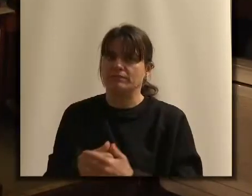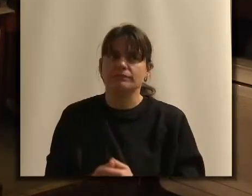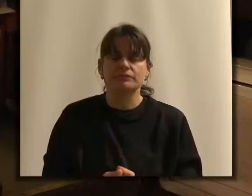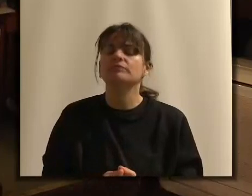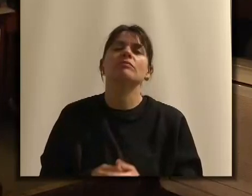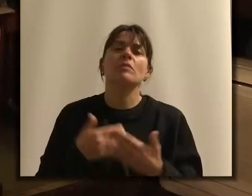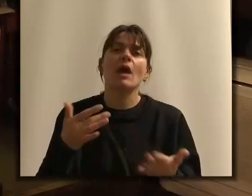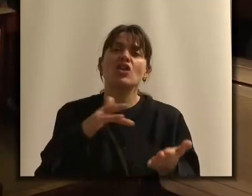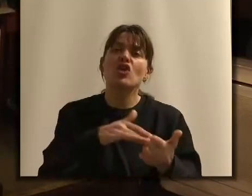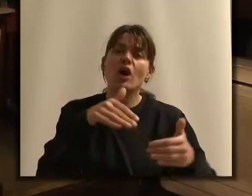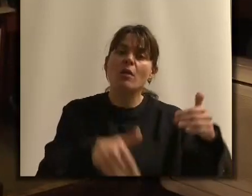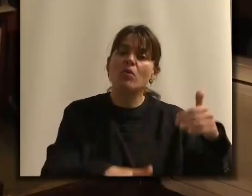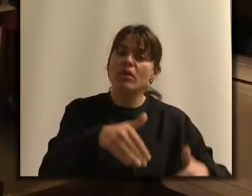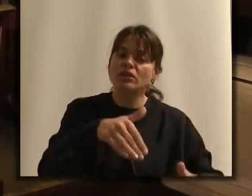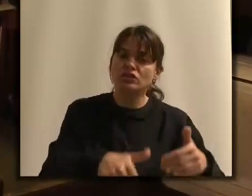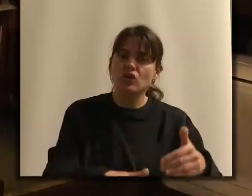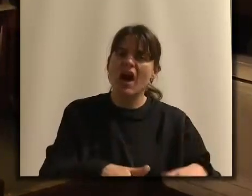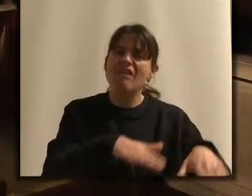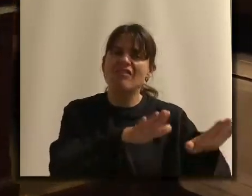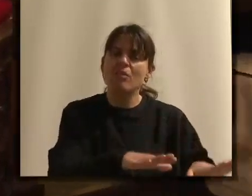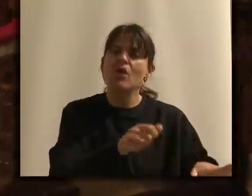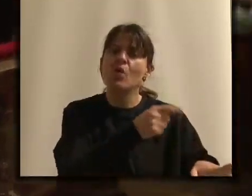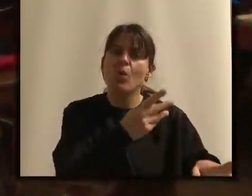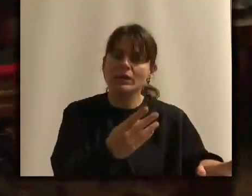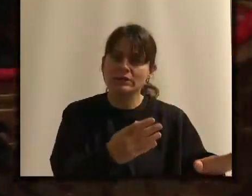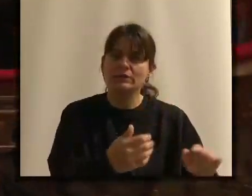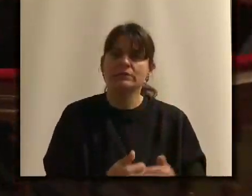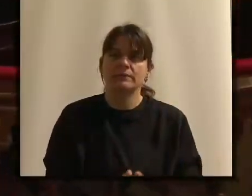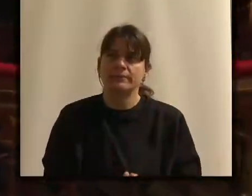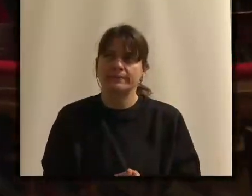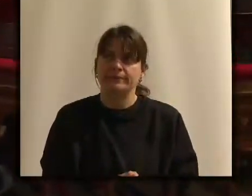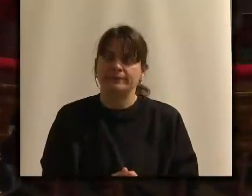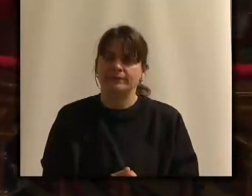Doncs passem a votació d'aquest punt. Vots a favor?